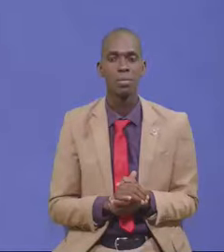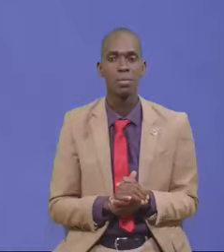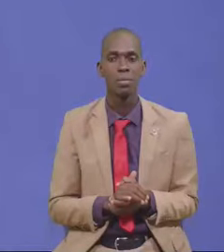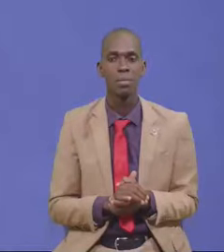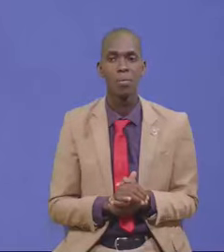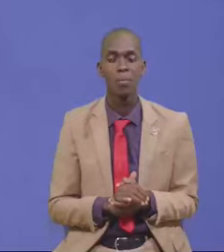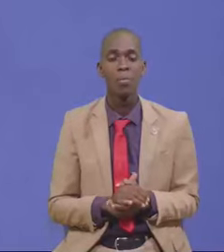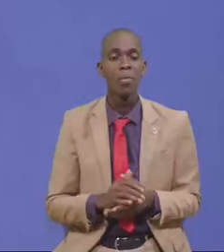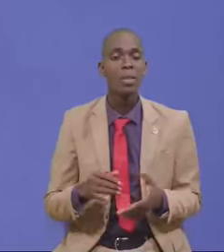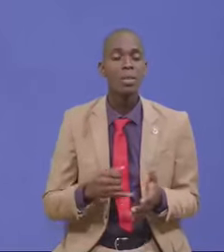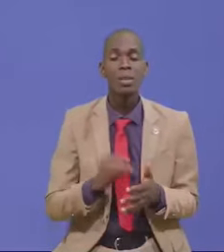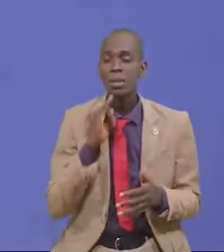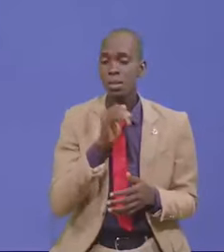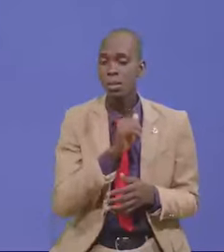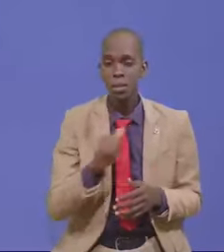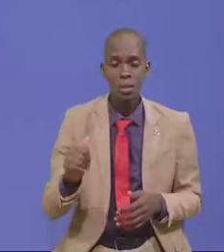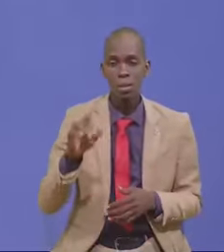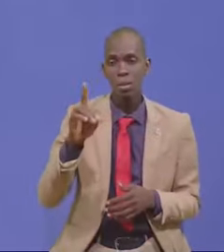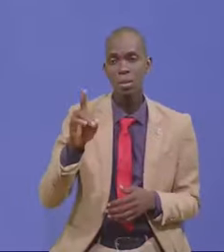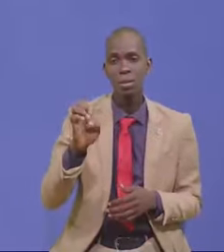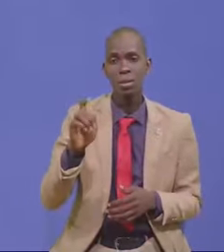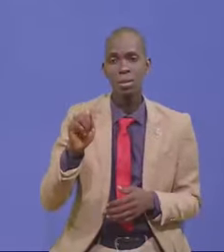C'est l'homme déterminé qui se lève.